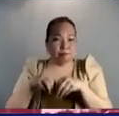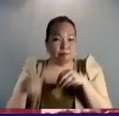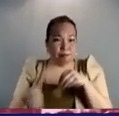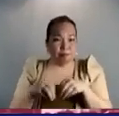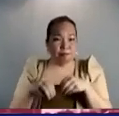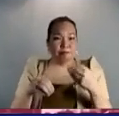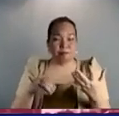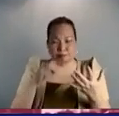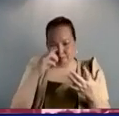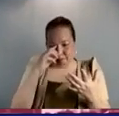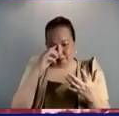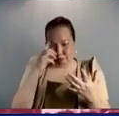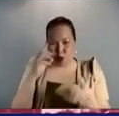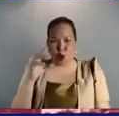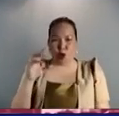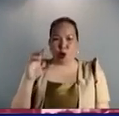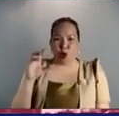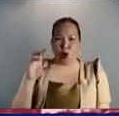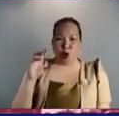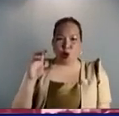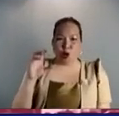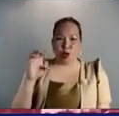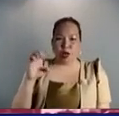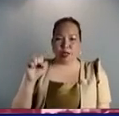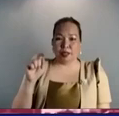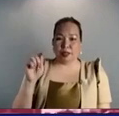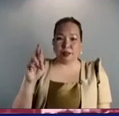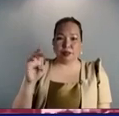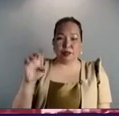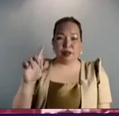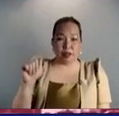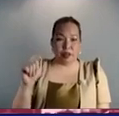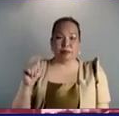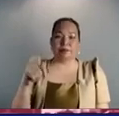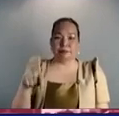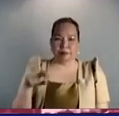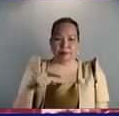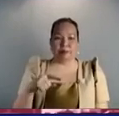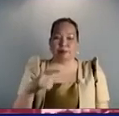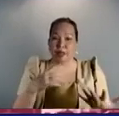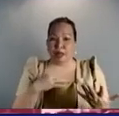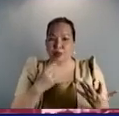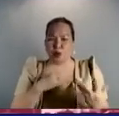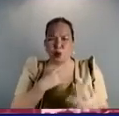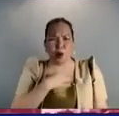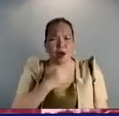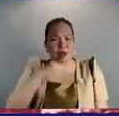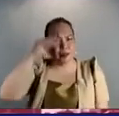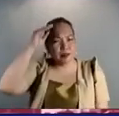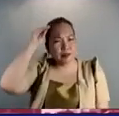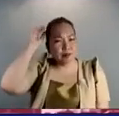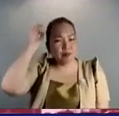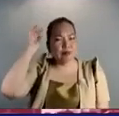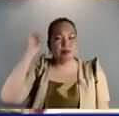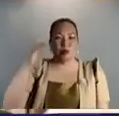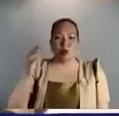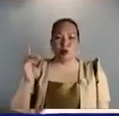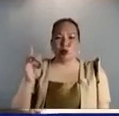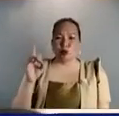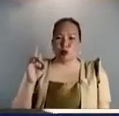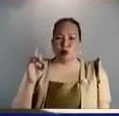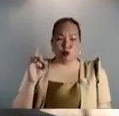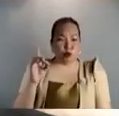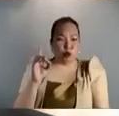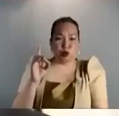Workers. Si Conrado Estrella III. Okay. Itong white hair, si ano yata, Dr. Alfred Pascual. Alfredo Pascual